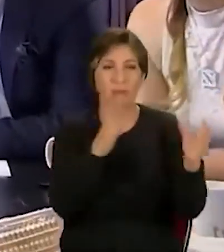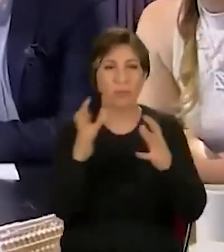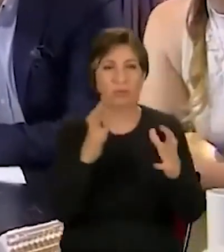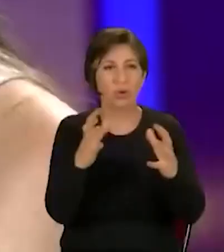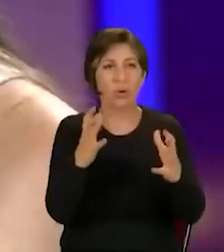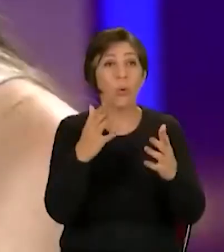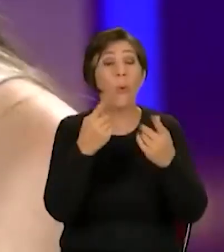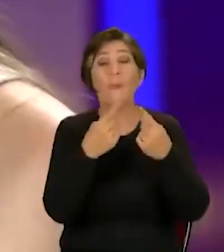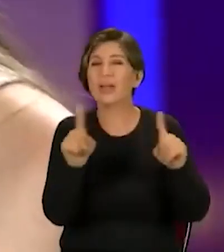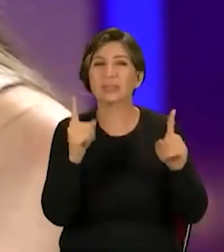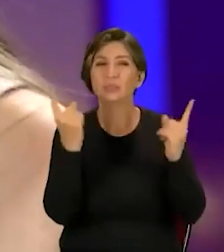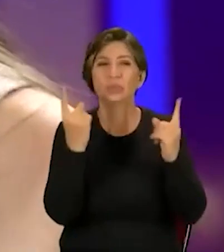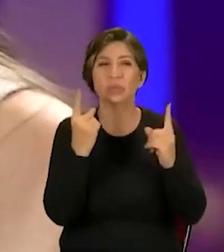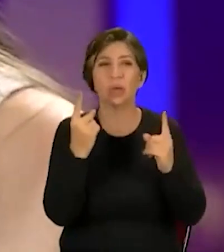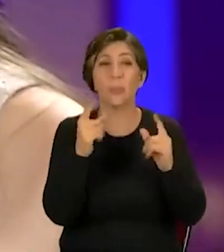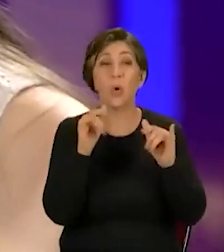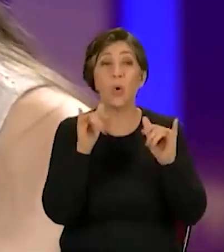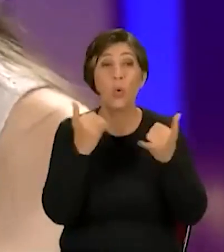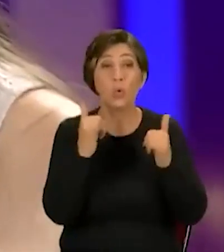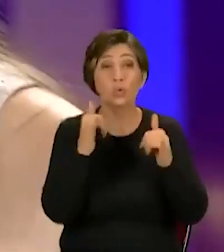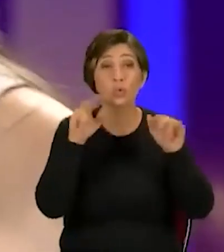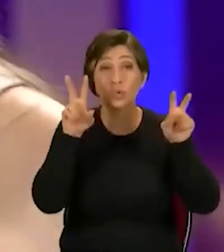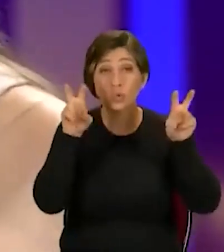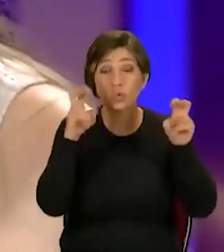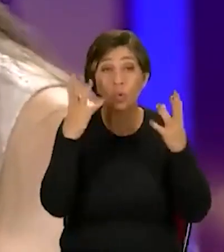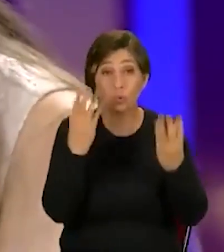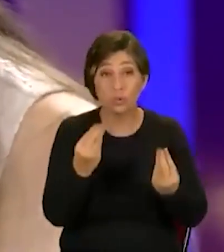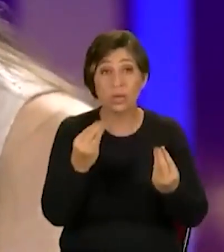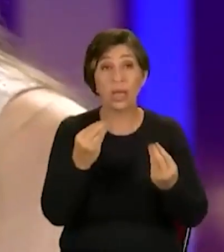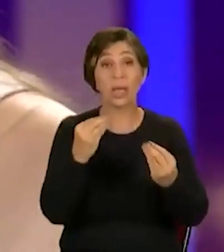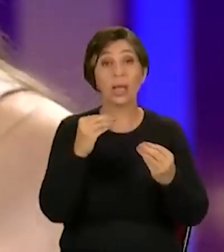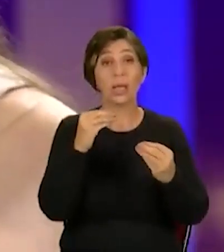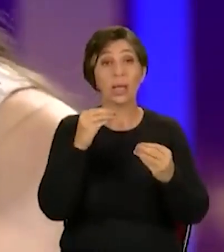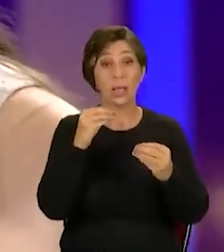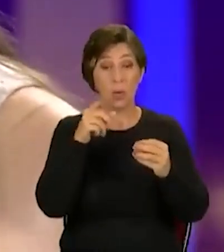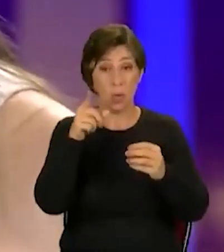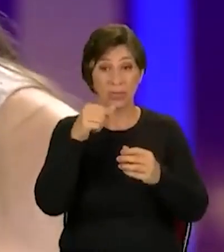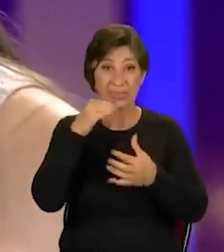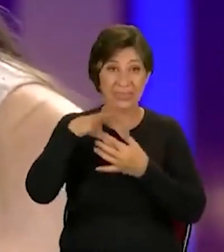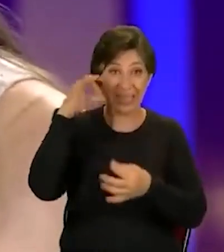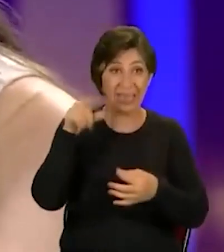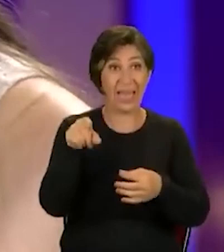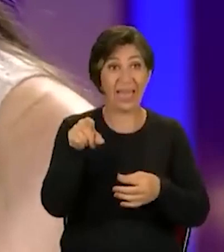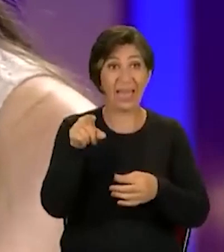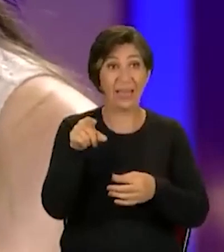futbolcu tamamen şey, o başka bir şey. Yalnız oyun söz konusu olduğu zaman şöyle bir şey var. Yani loser diyorsak o insanlara, o